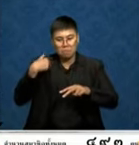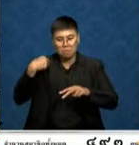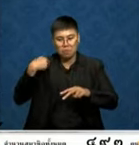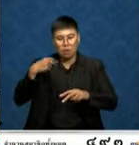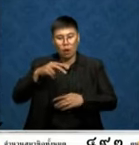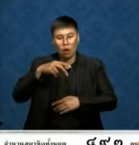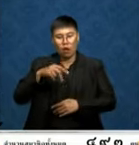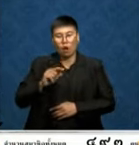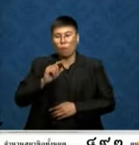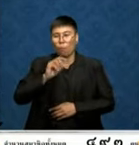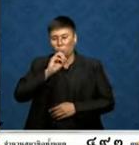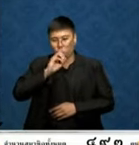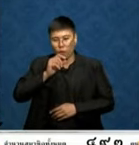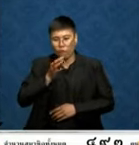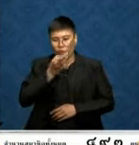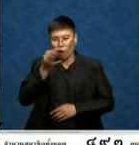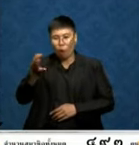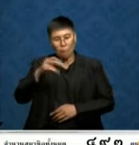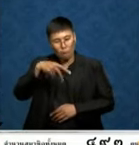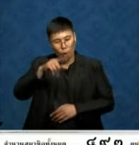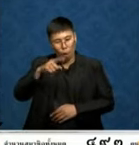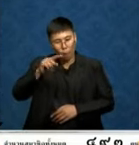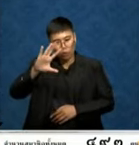ะที่สุดนะครับผมคิดว่า